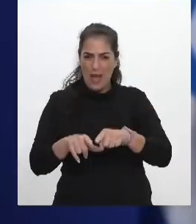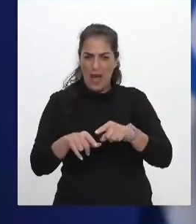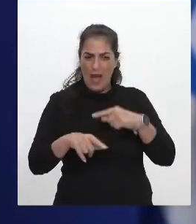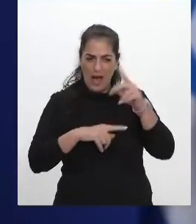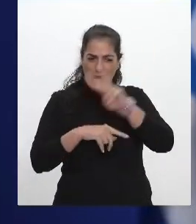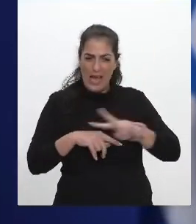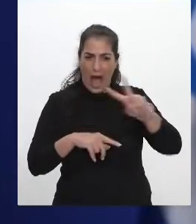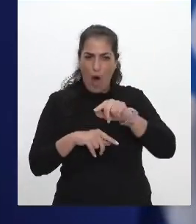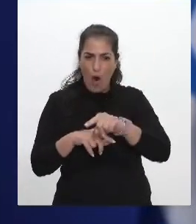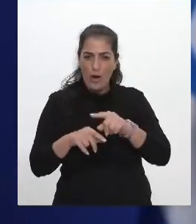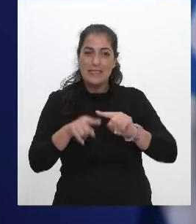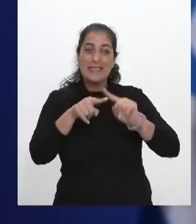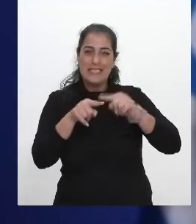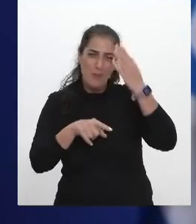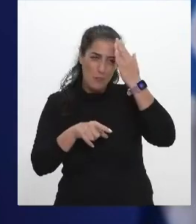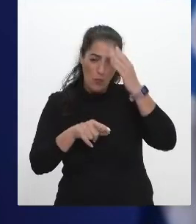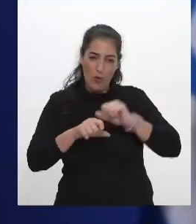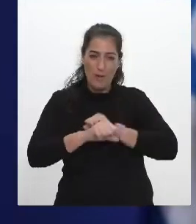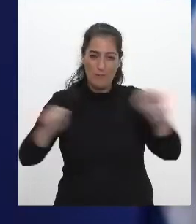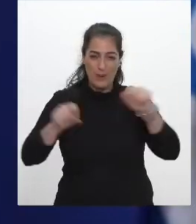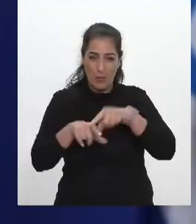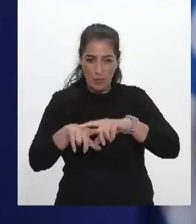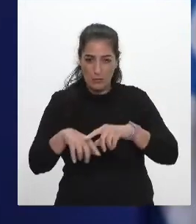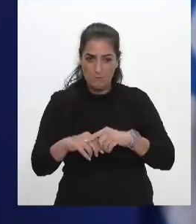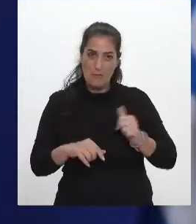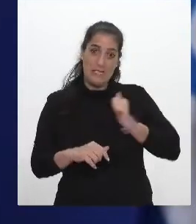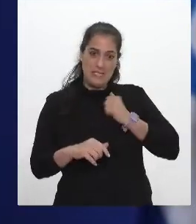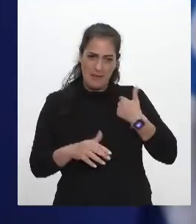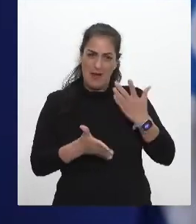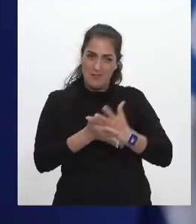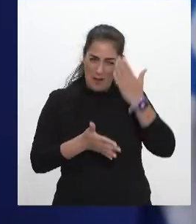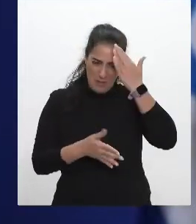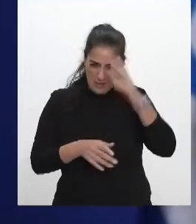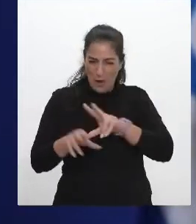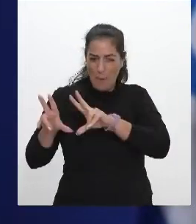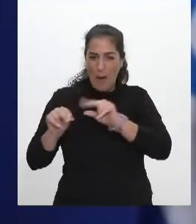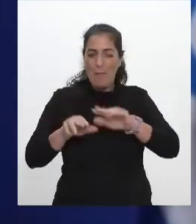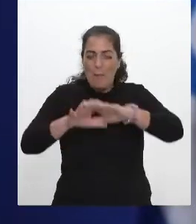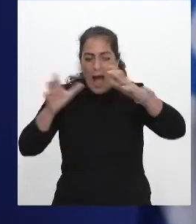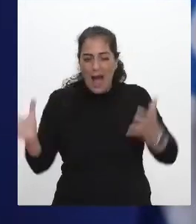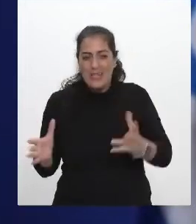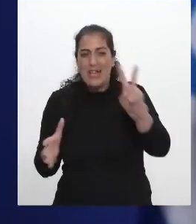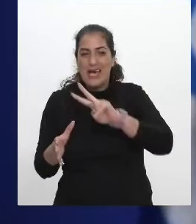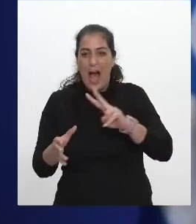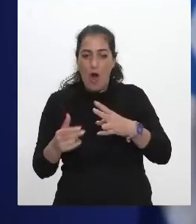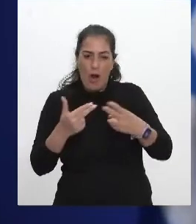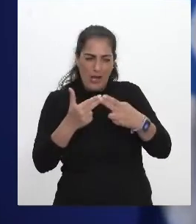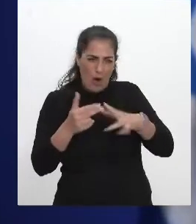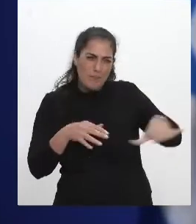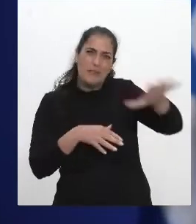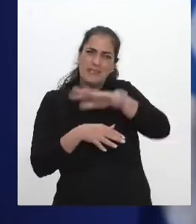סימן מוכר למלכוד כוחותינו נתקלו במטענים שהונחו בדיוק בחבויות כחולות כאלה במרחב